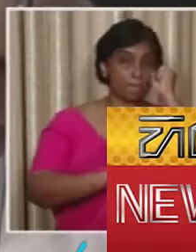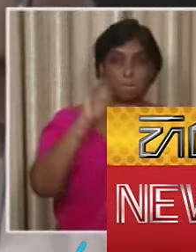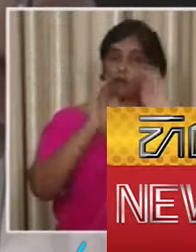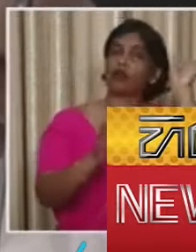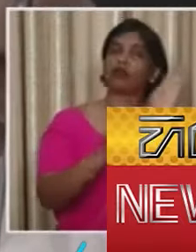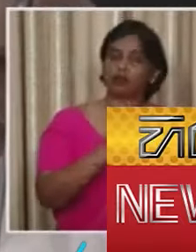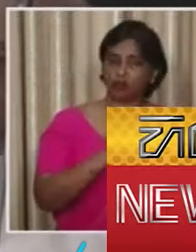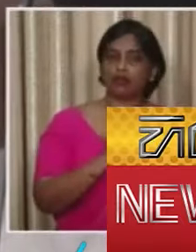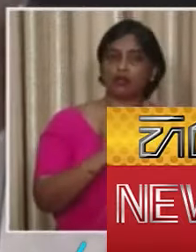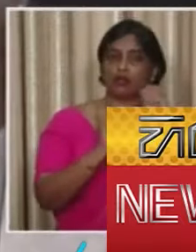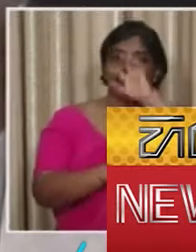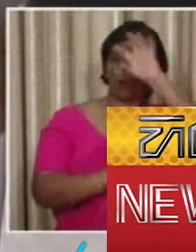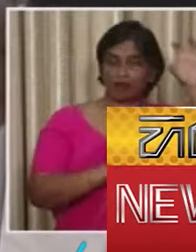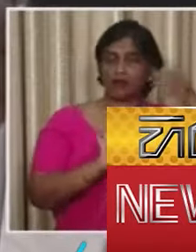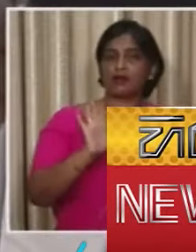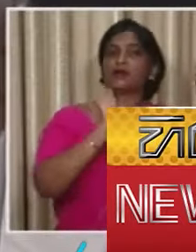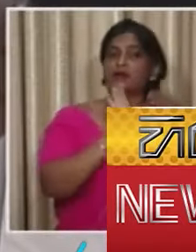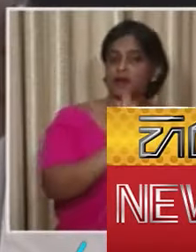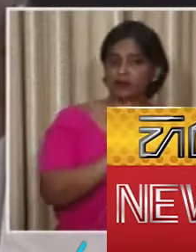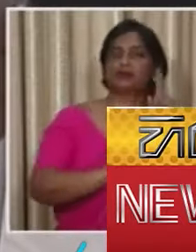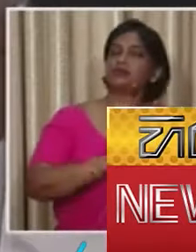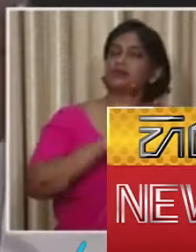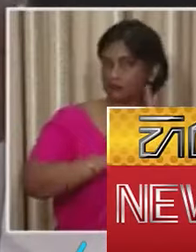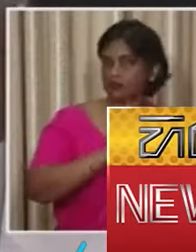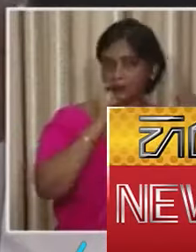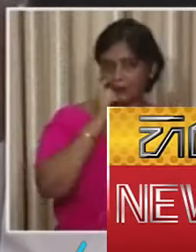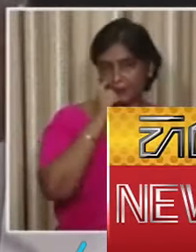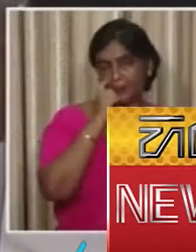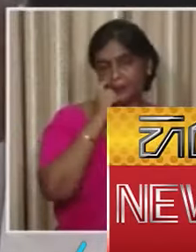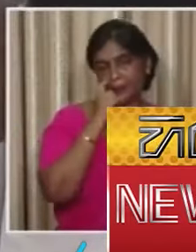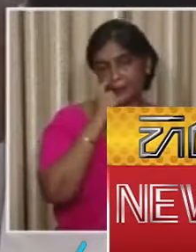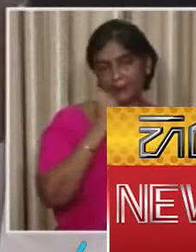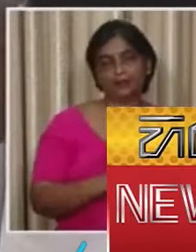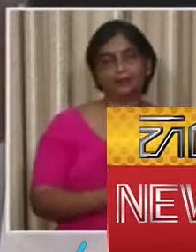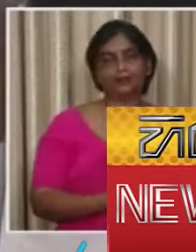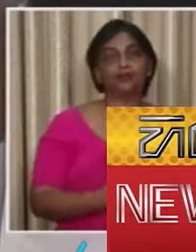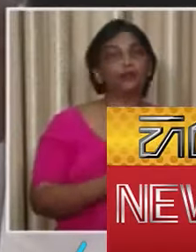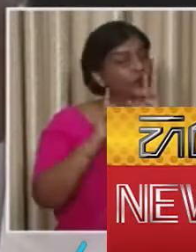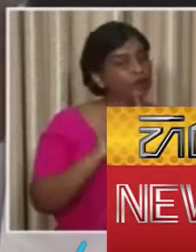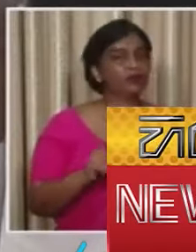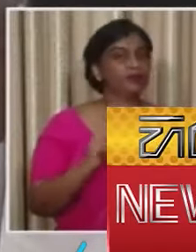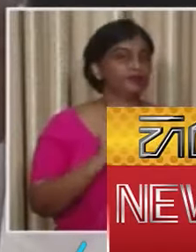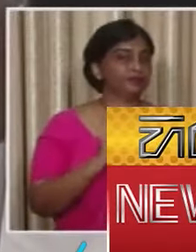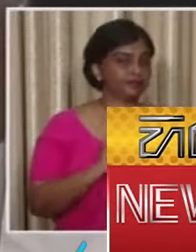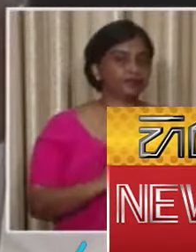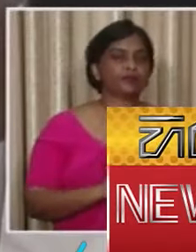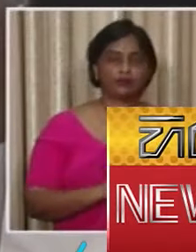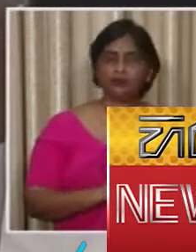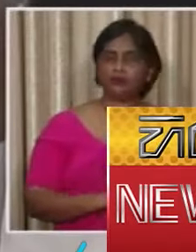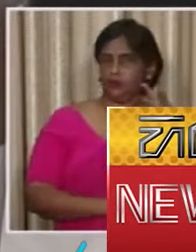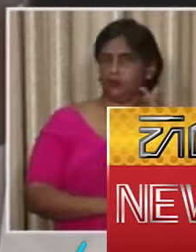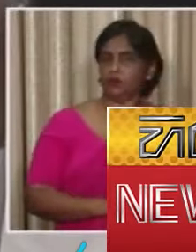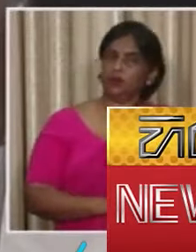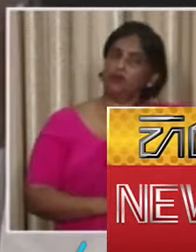කපා හැරීමට ණය හිමි රටවල් සමග සාකච්ඡා කරන බව. මෙවැනි කාර්යයක් සඳහා